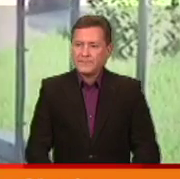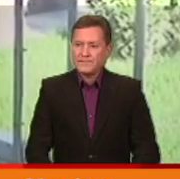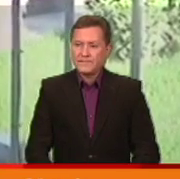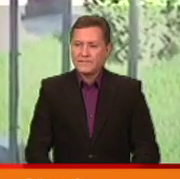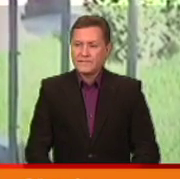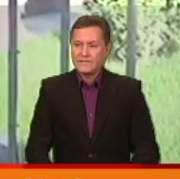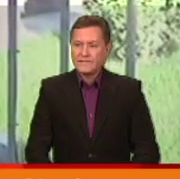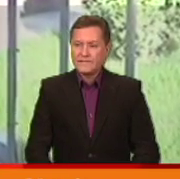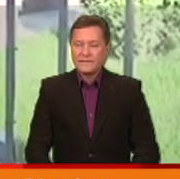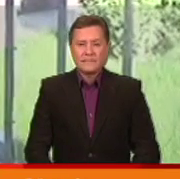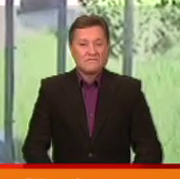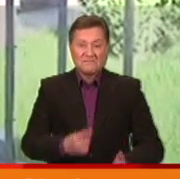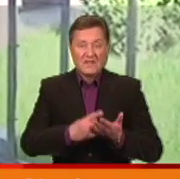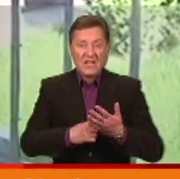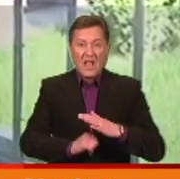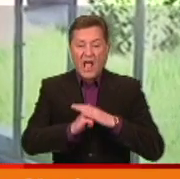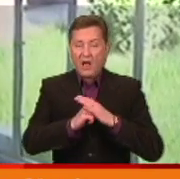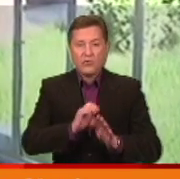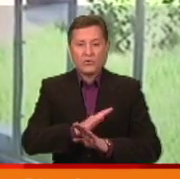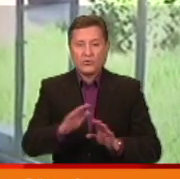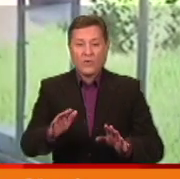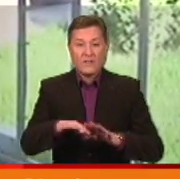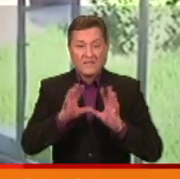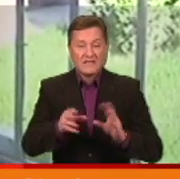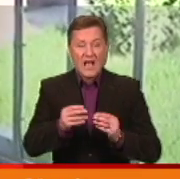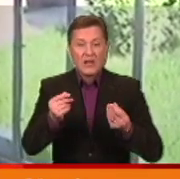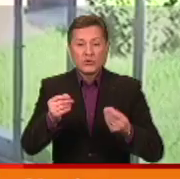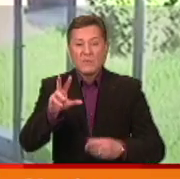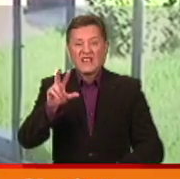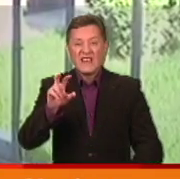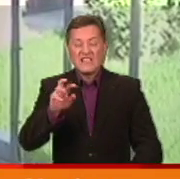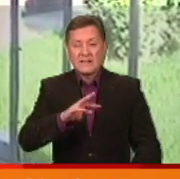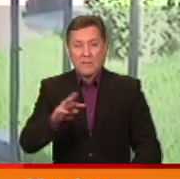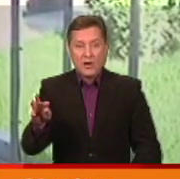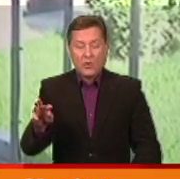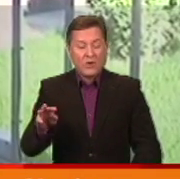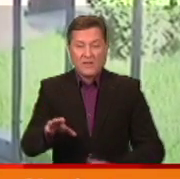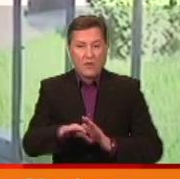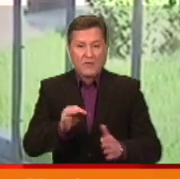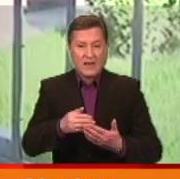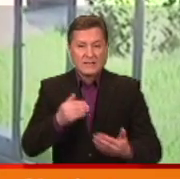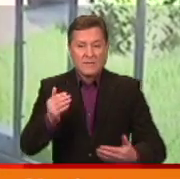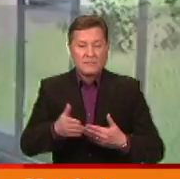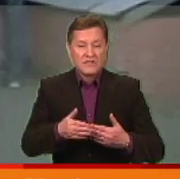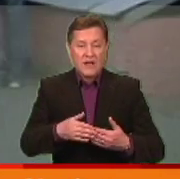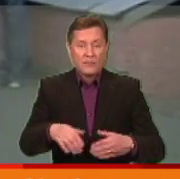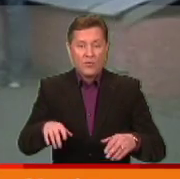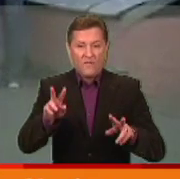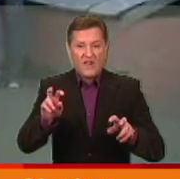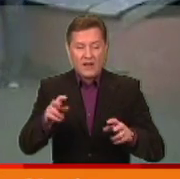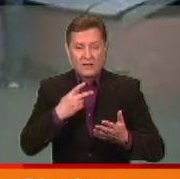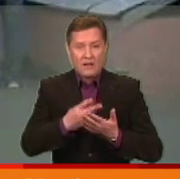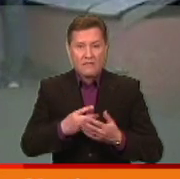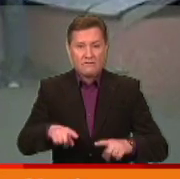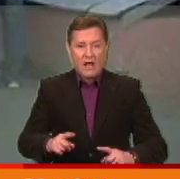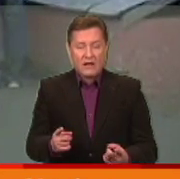Не обґрунтована взагалі сума, ні 300 мільйонів, ні взагалі обрання запобіжного заходу, як такого виявляє арешту.